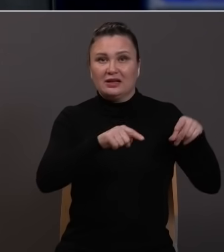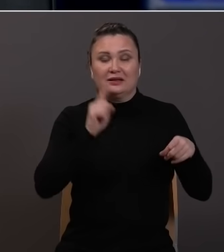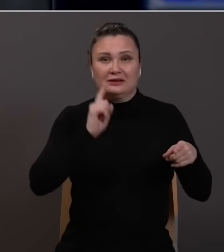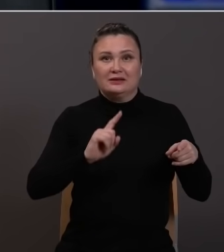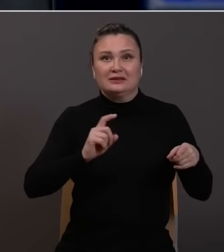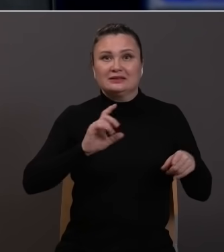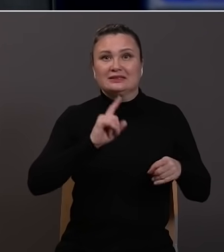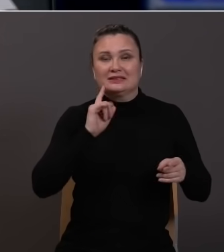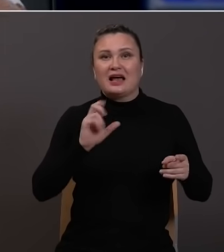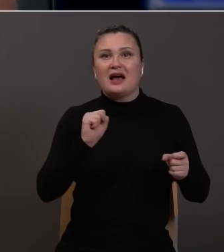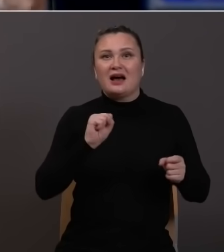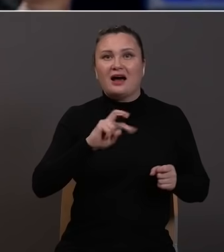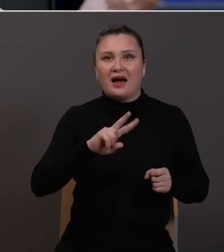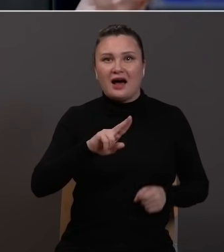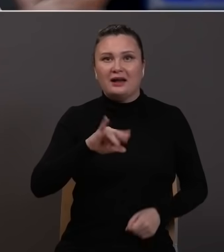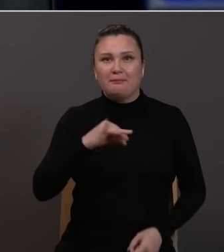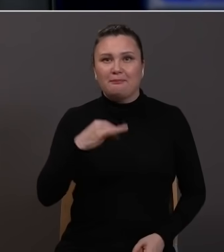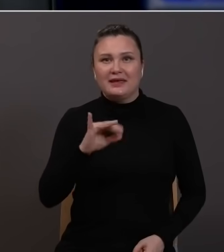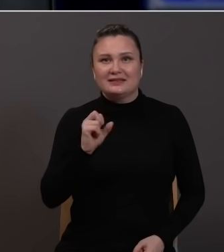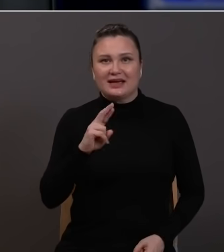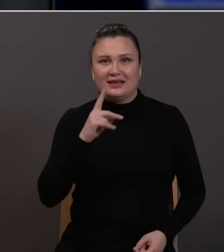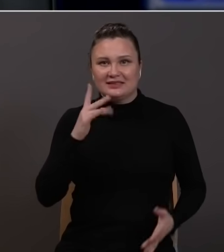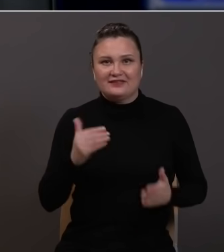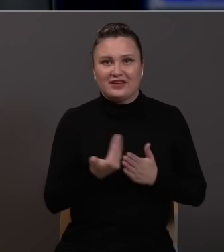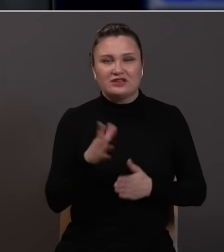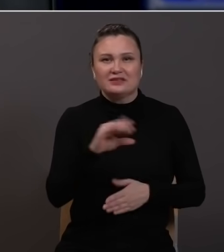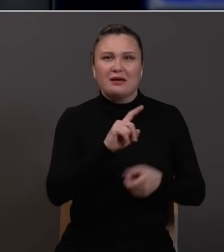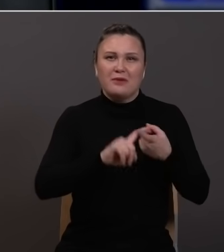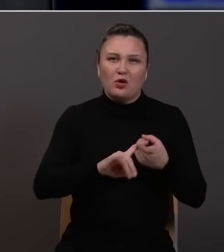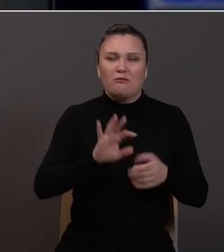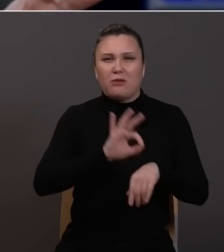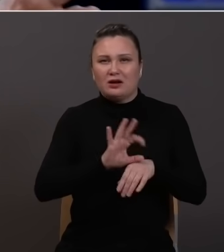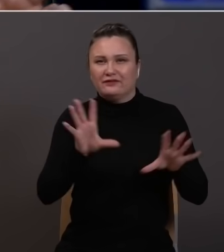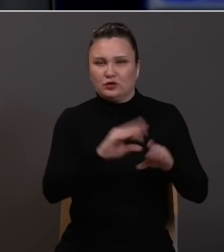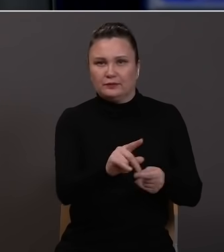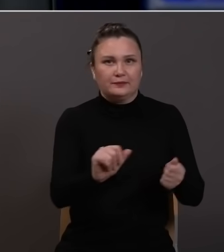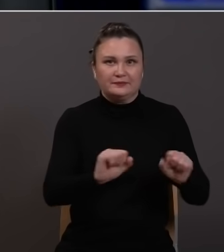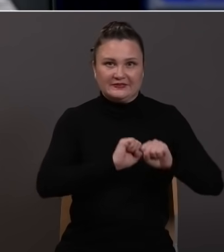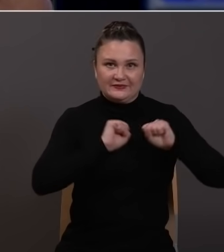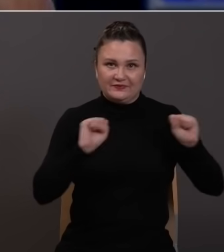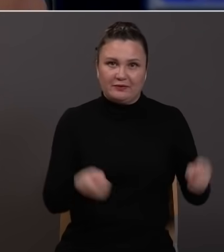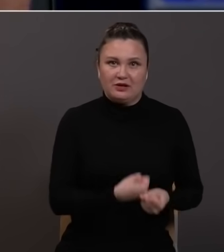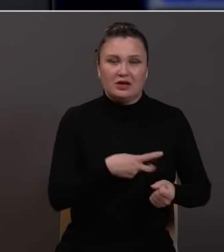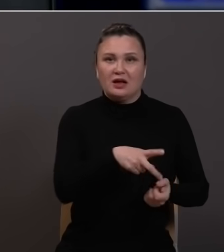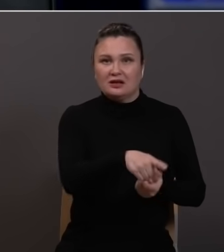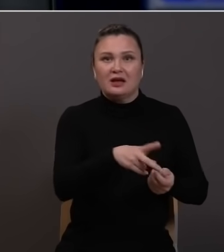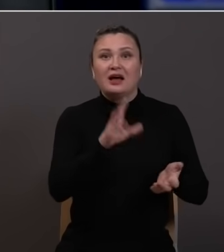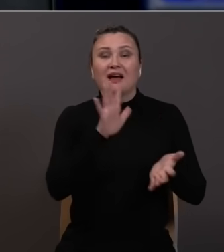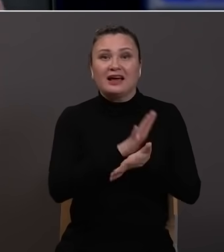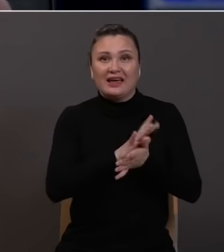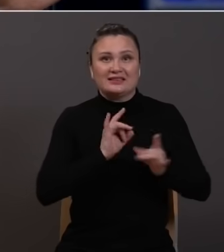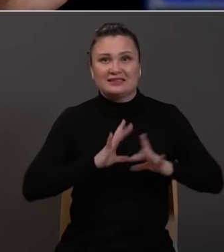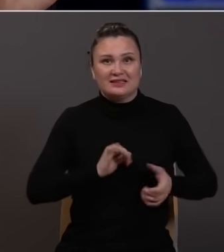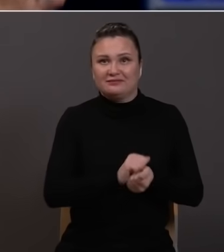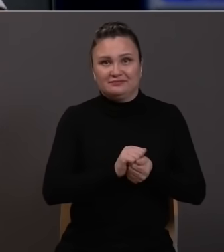кристальная альпийская свежесть, она действительно там есть. То есть все микробы, все бактерии, все вымораживается. А не отстирывается грязь, если она есть, но